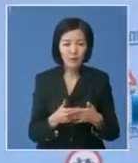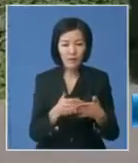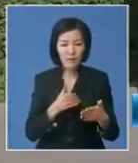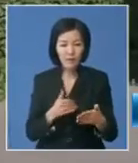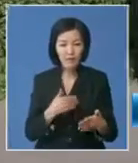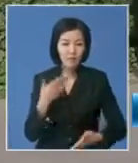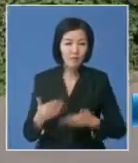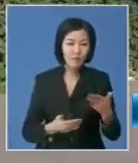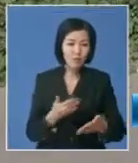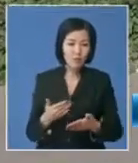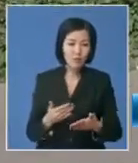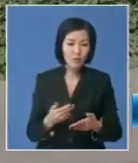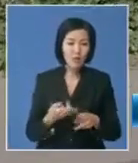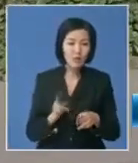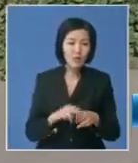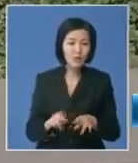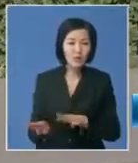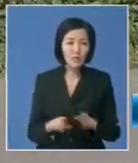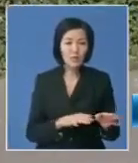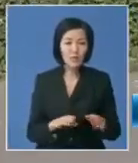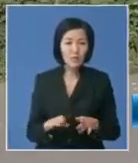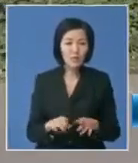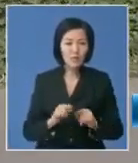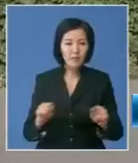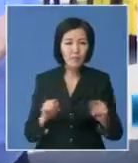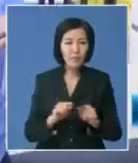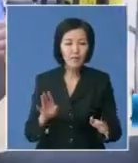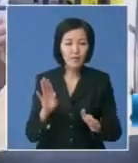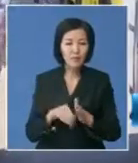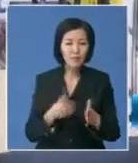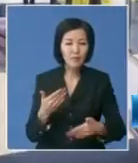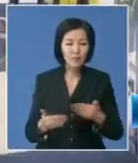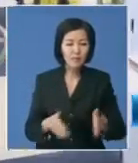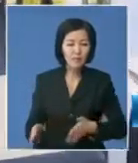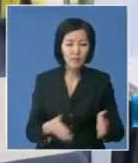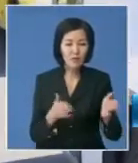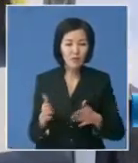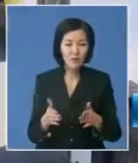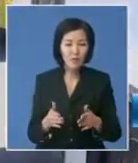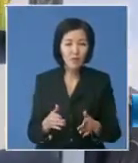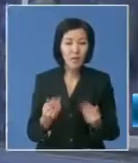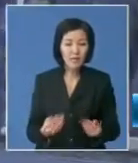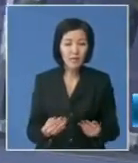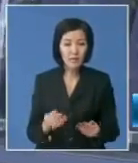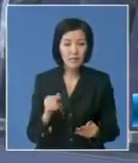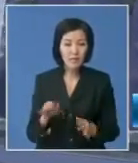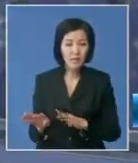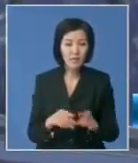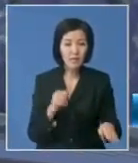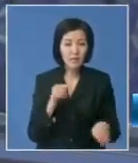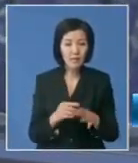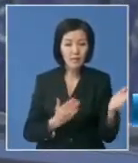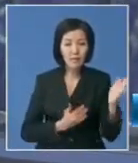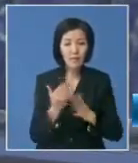пешеход в ходе которых проводились акции по пропаганде безопасности пешеходов на дорогах и данная акция прежде всего влияет на повышение